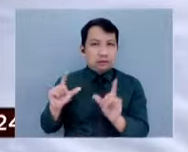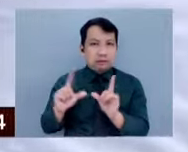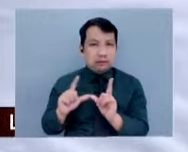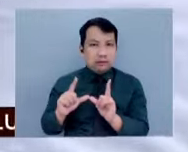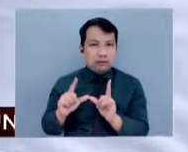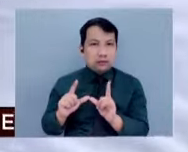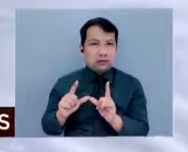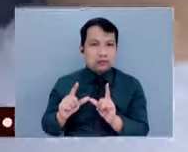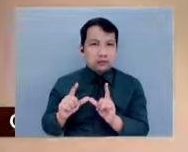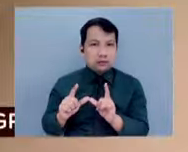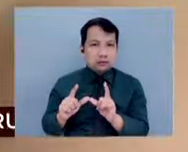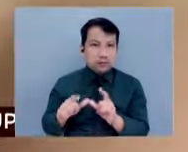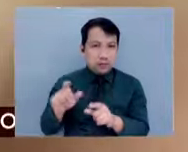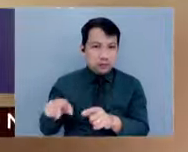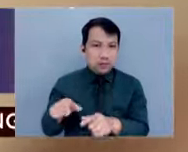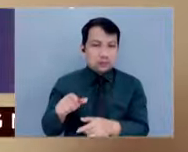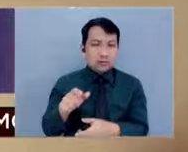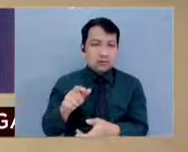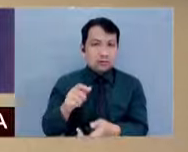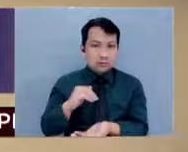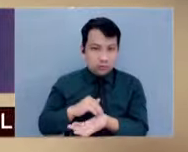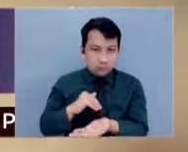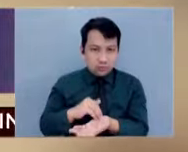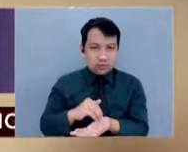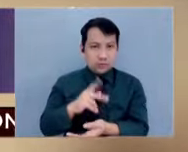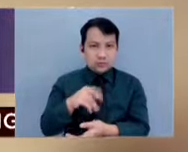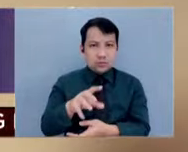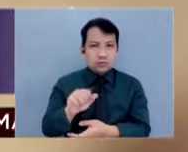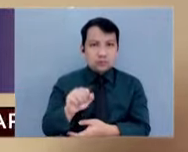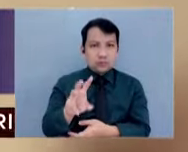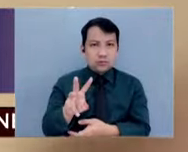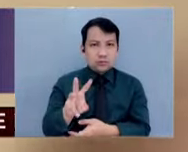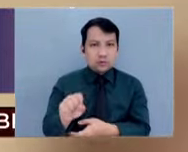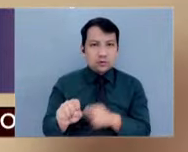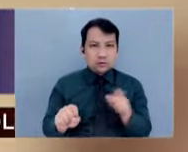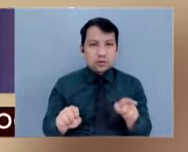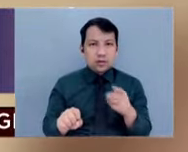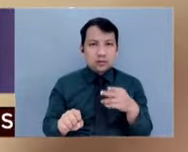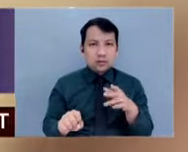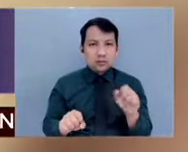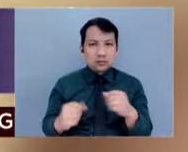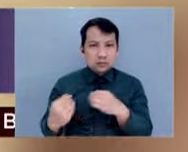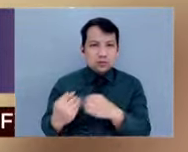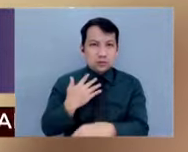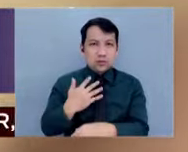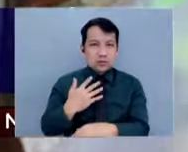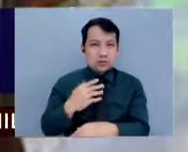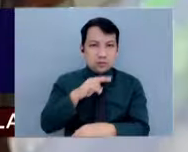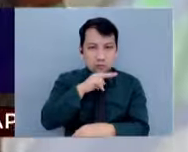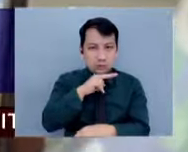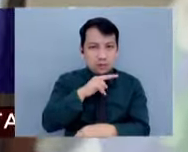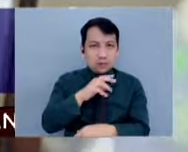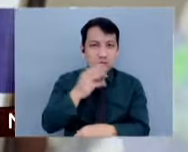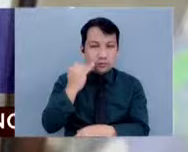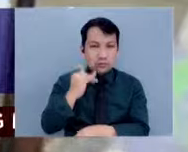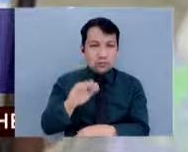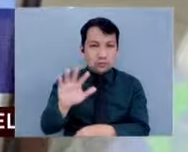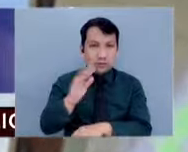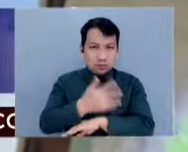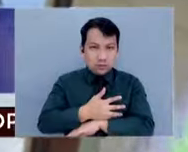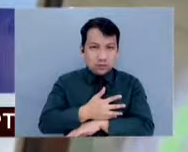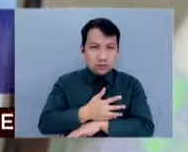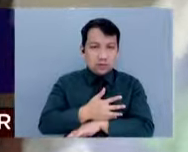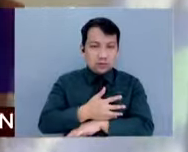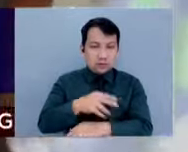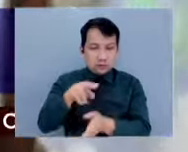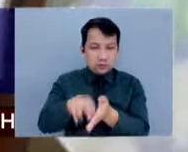dapat ang kumakan. Ang post naman, hindi pa kumbinsido kung kay Kiluwa nga mismo ang rabies virus na nakita. 5 araw na kasing nakalibing ang